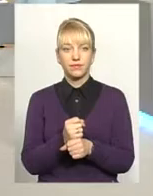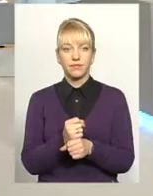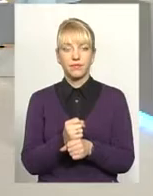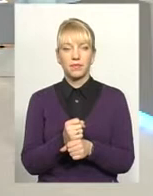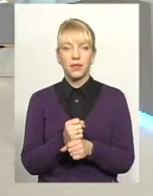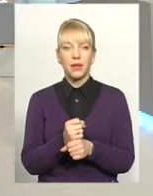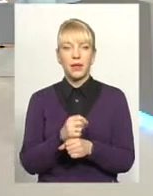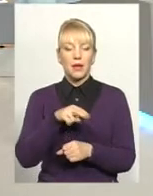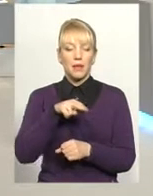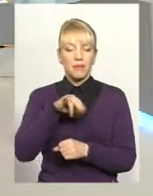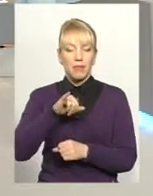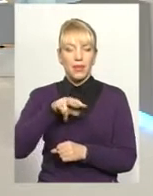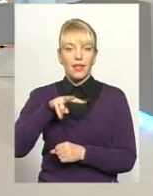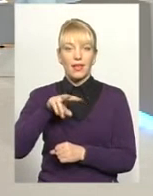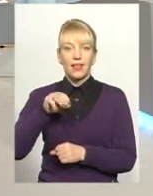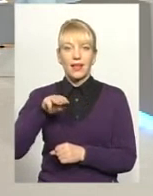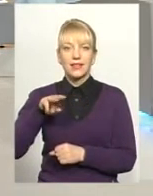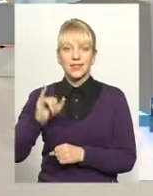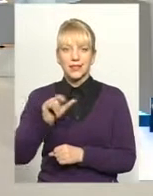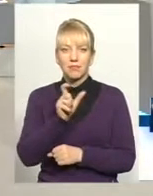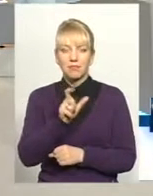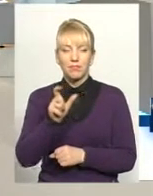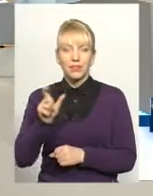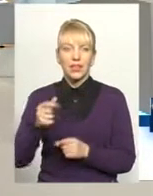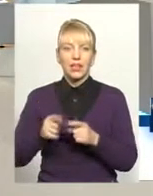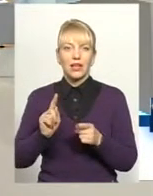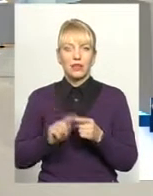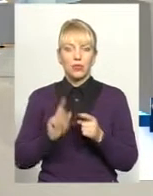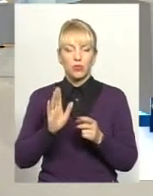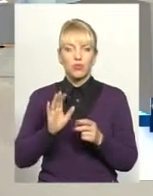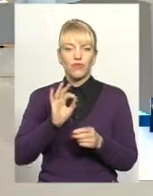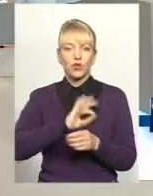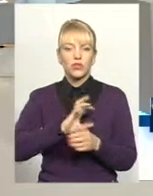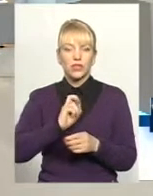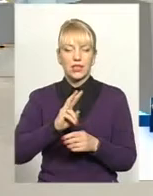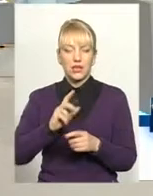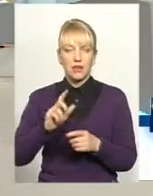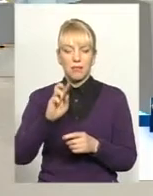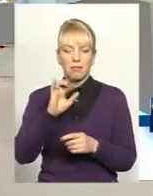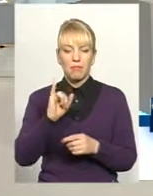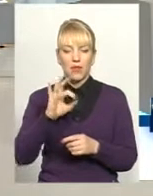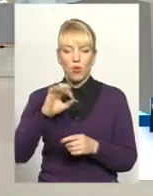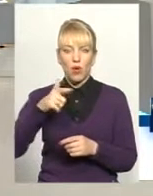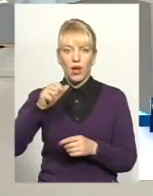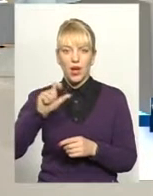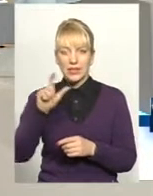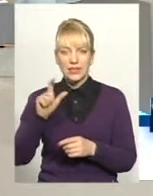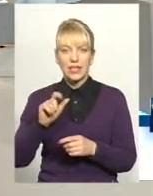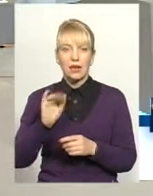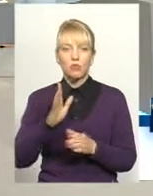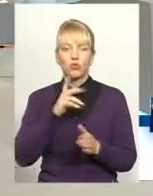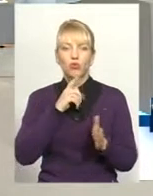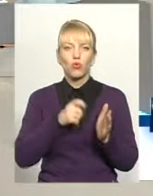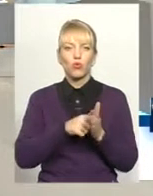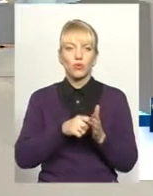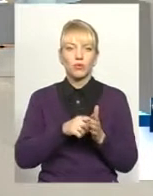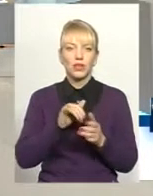пілети. Ці пілети можуть бути використовуватися як сировина для біогазових установок, як корм для худоби,